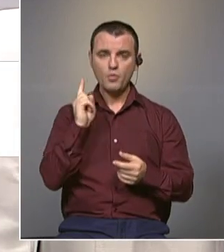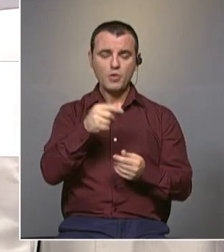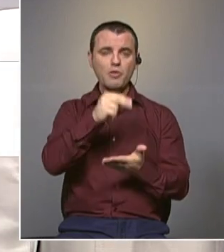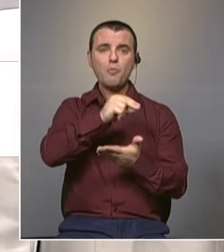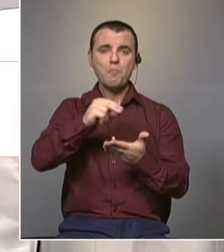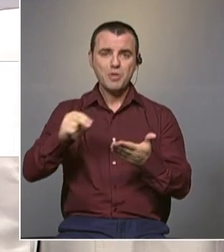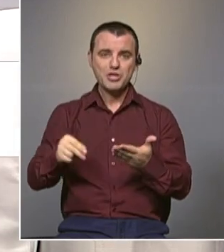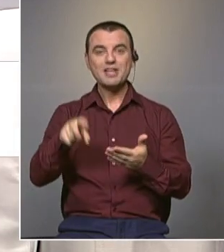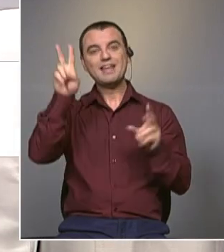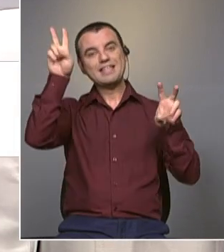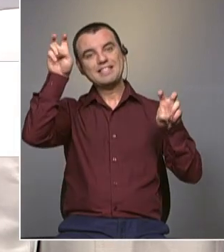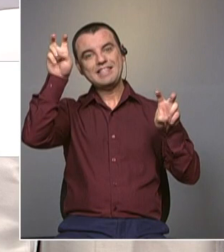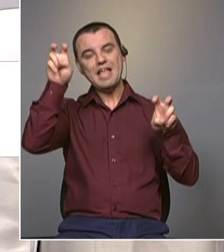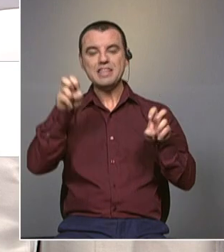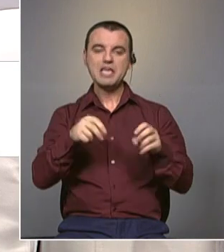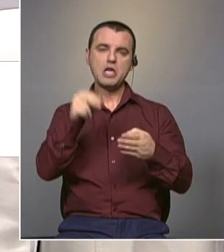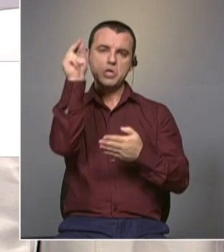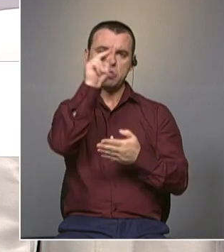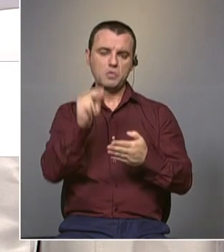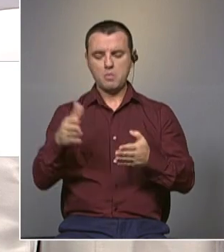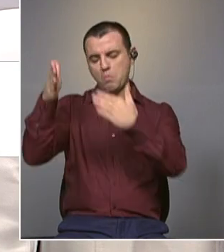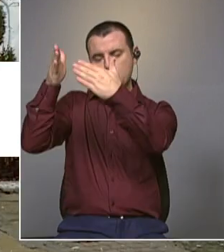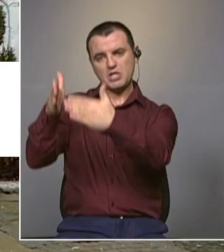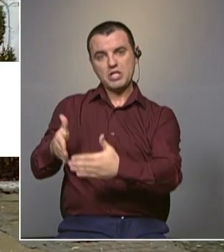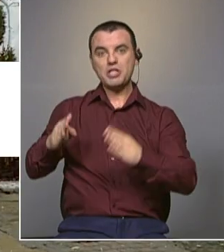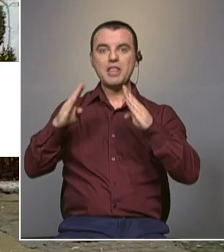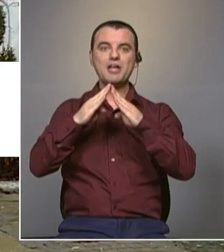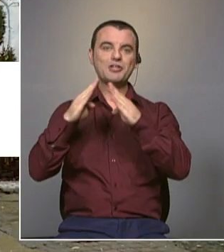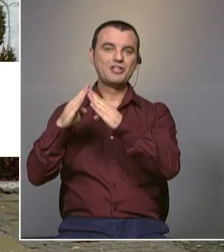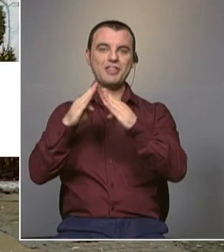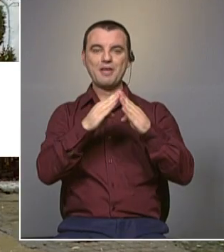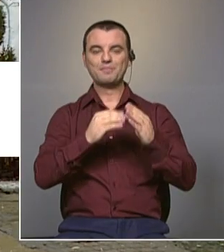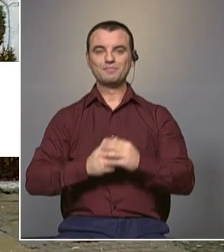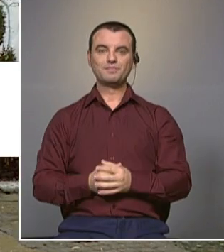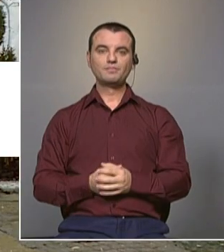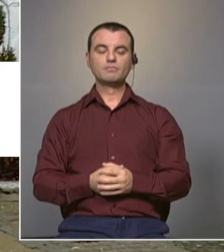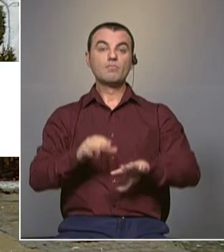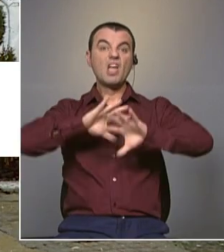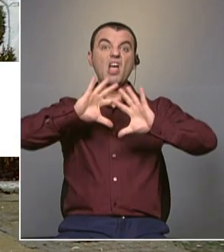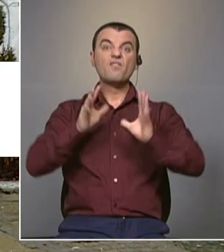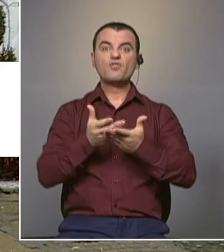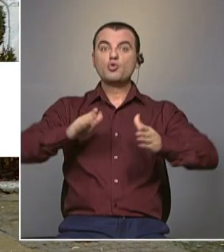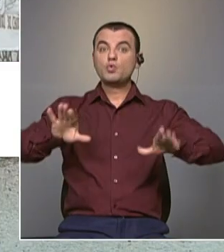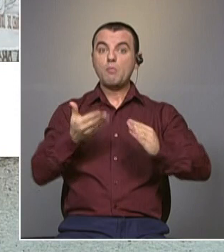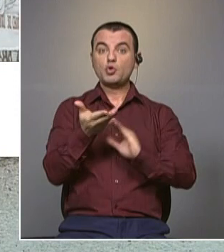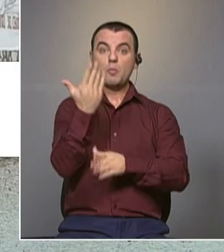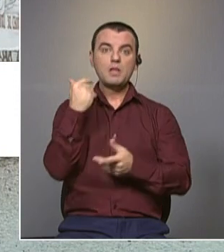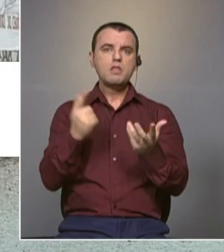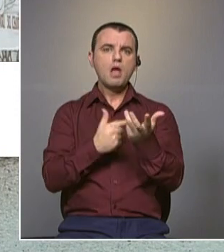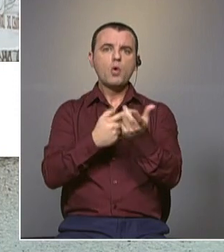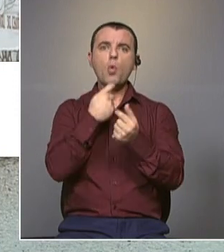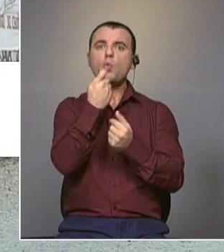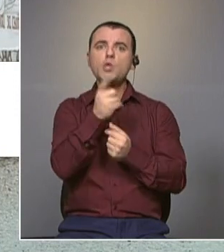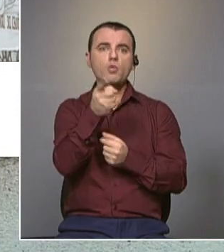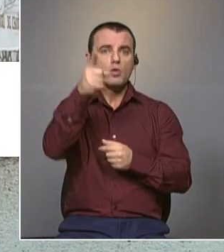Репортаж на Таня Матева и Стояна Танасов. Всичко започнало преди няколко години, когато